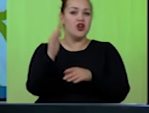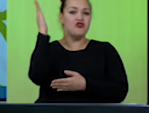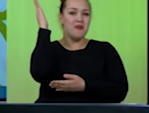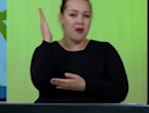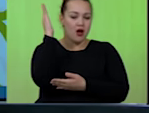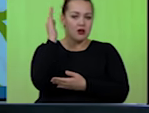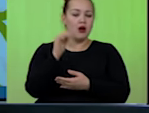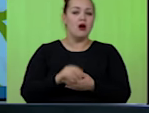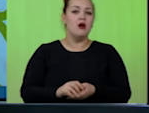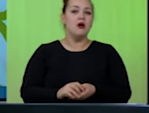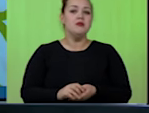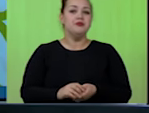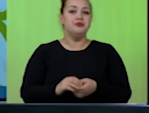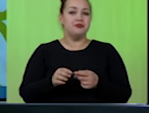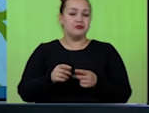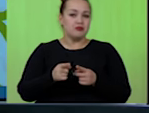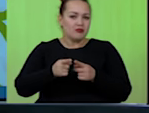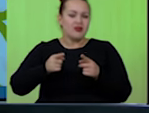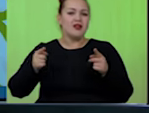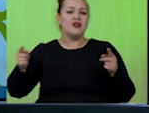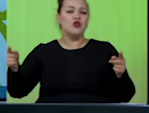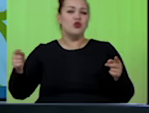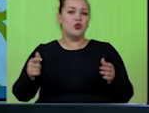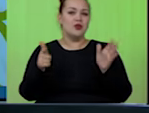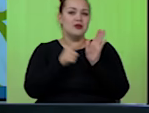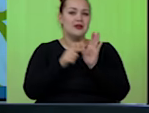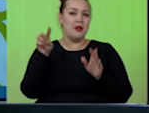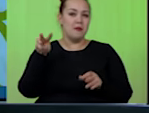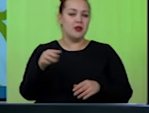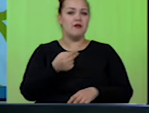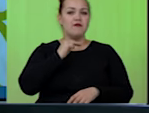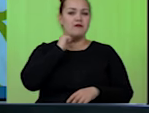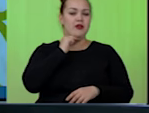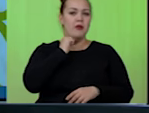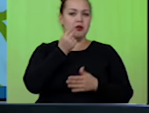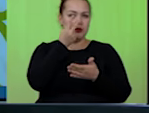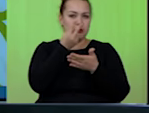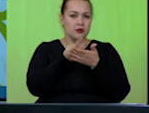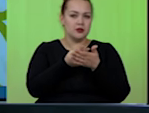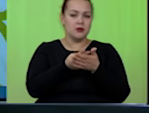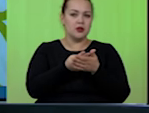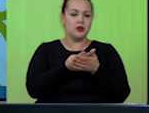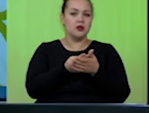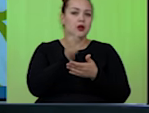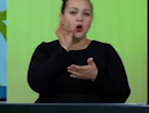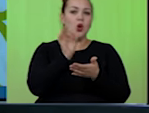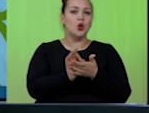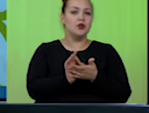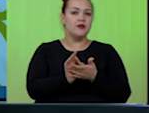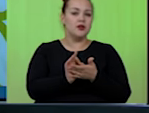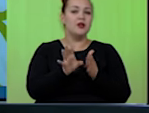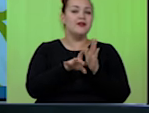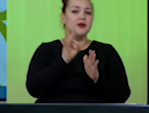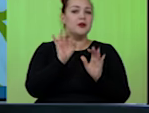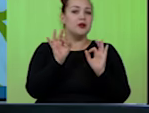балка длиною 7 метров? Внимательно посмотрите на варианты ответов и